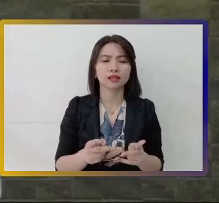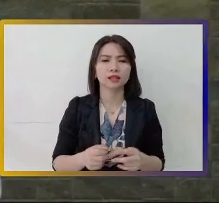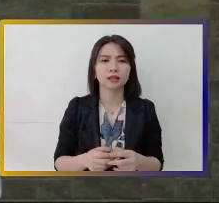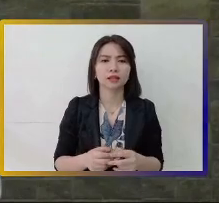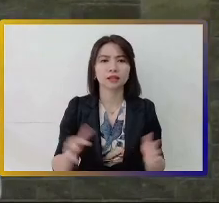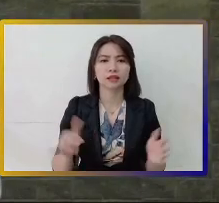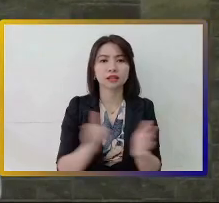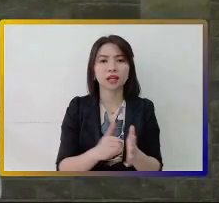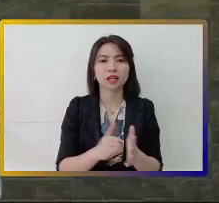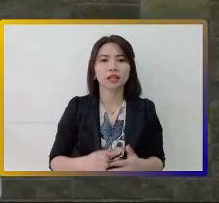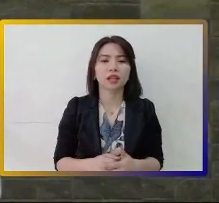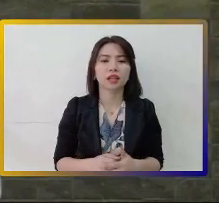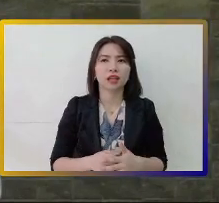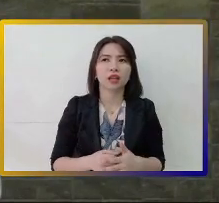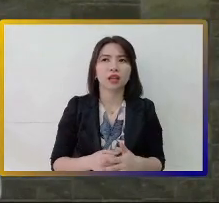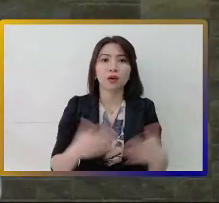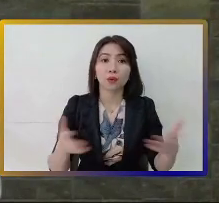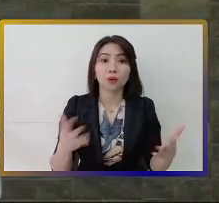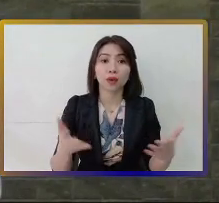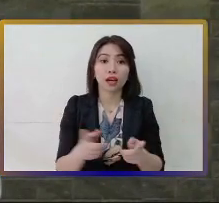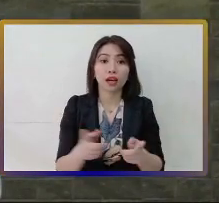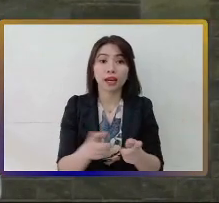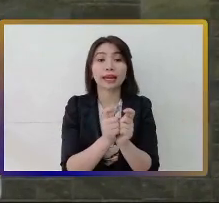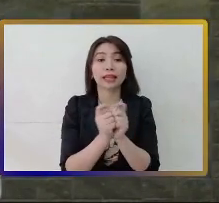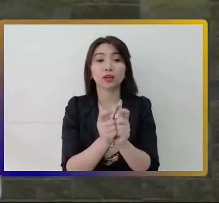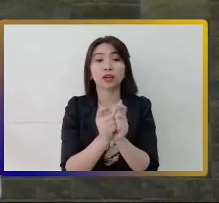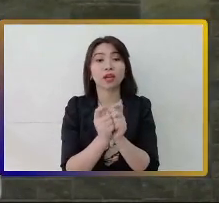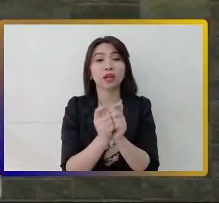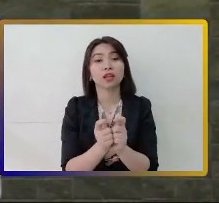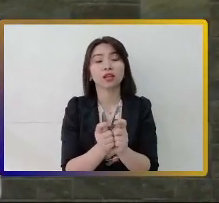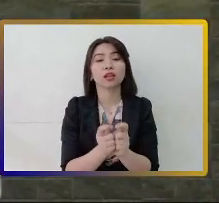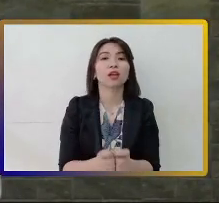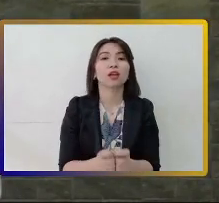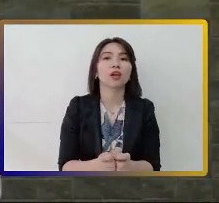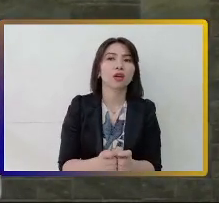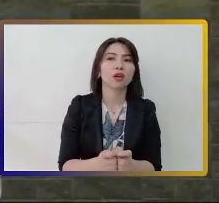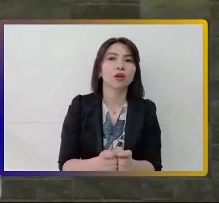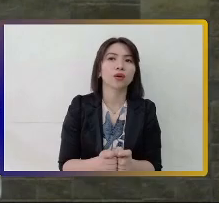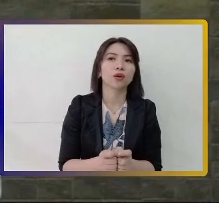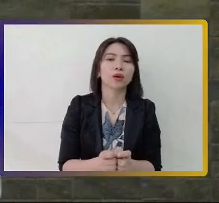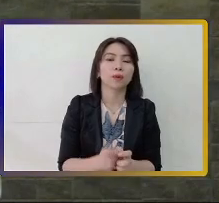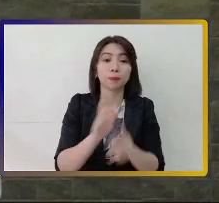na kung saan nagtitipon at pinag-uusapan ang salita ng Diyos.